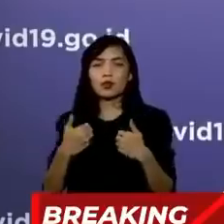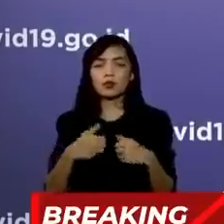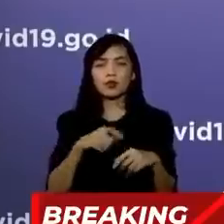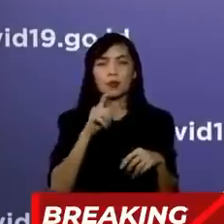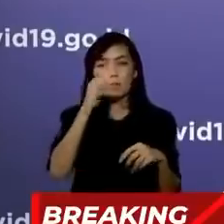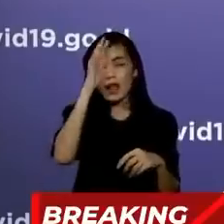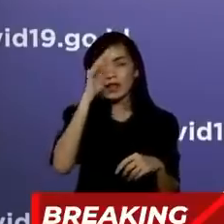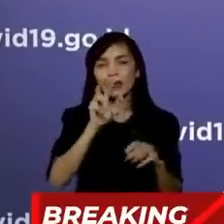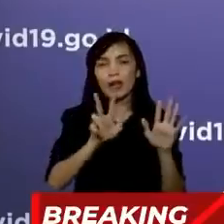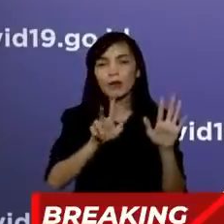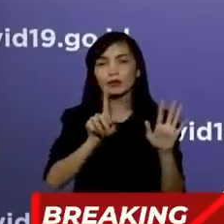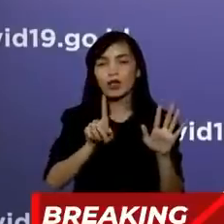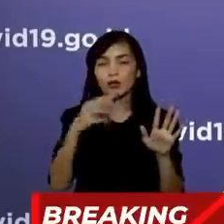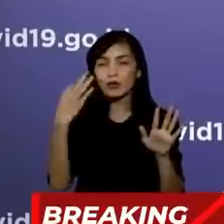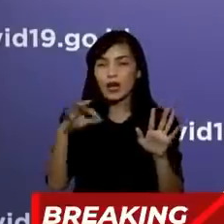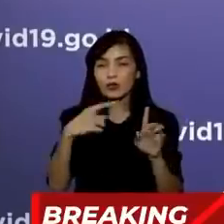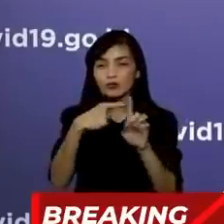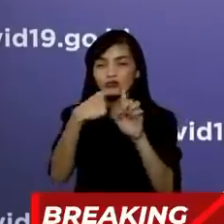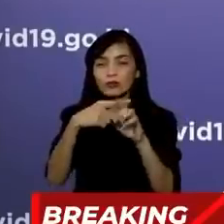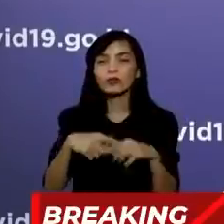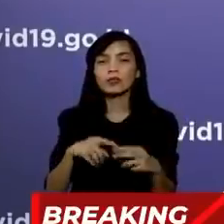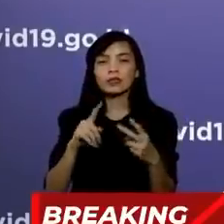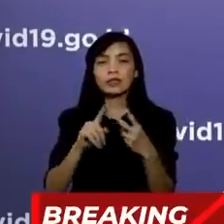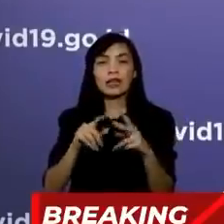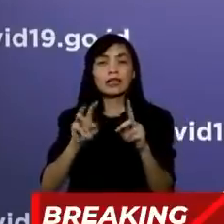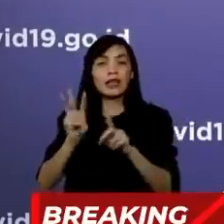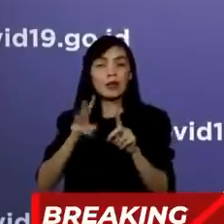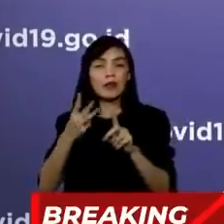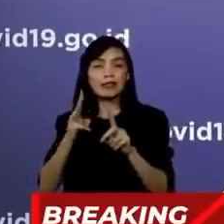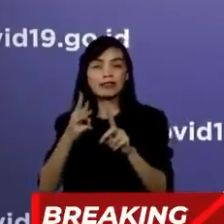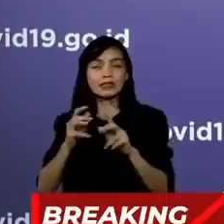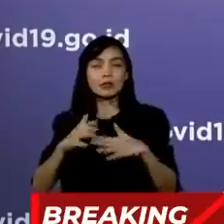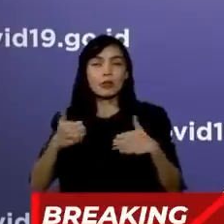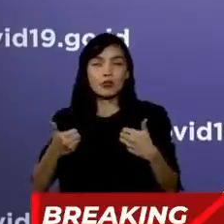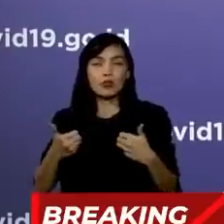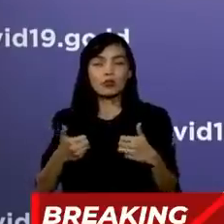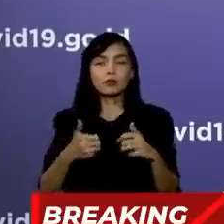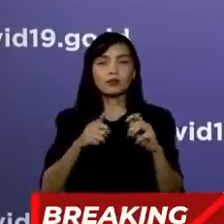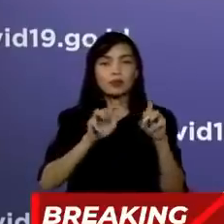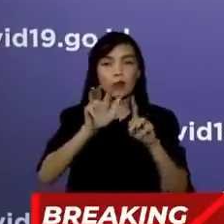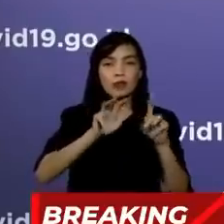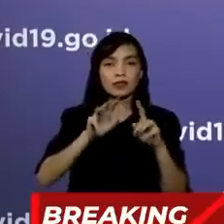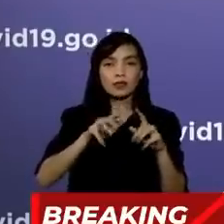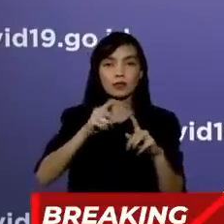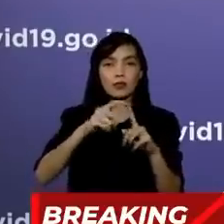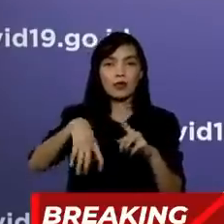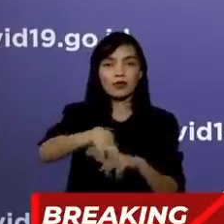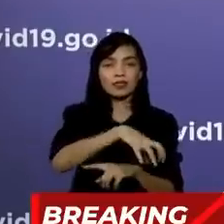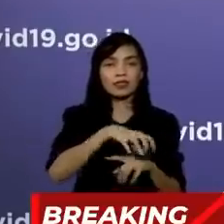baru dan 13 sembuh 19 provinsi melaporkan kasus di bawah 10